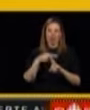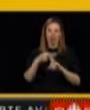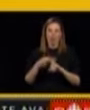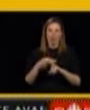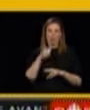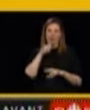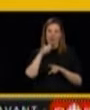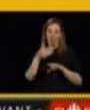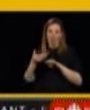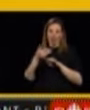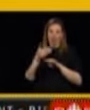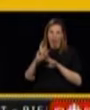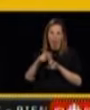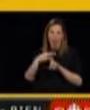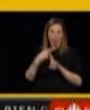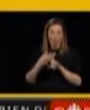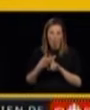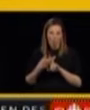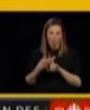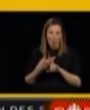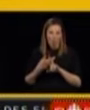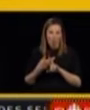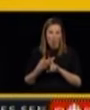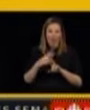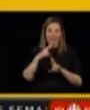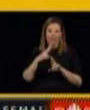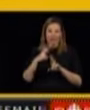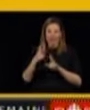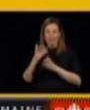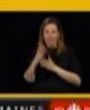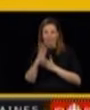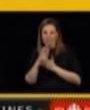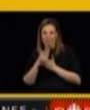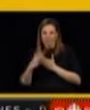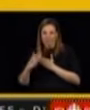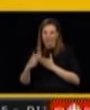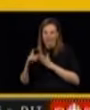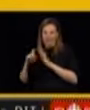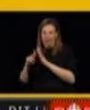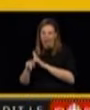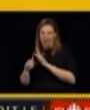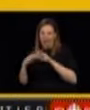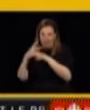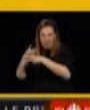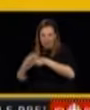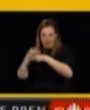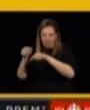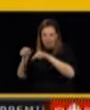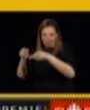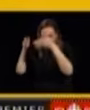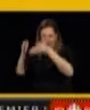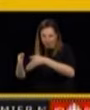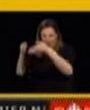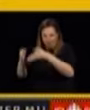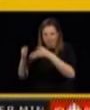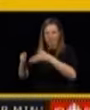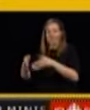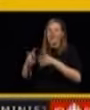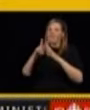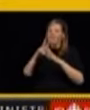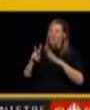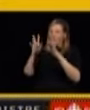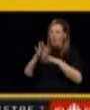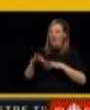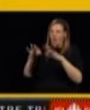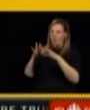précédemment, c'est un volet, toute la cancérologie qui est suivie de façon systématique. J'ai encore parlé au